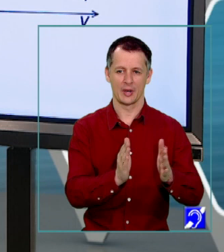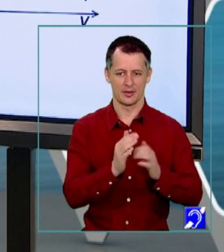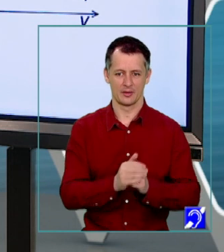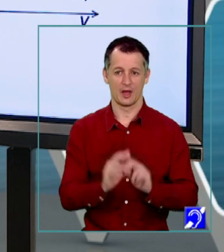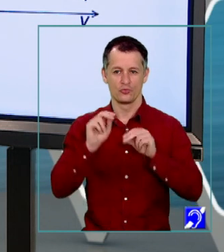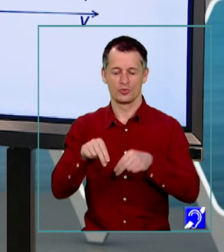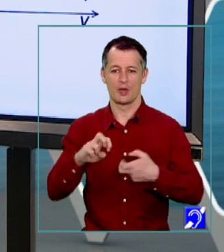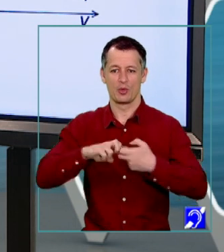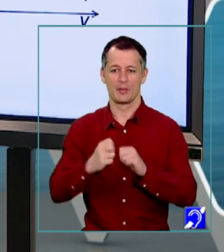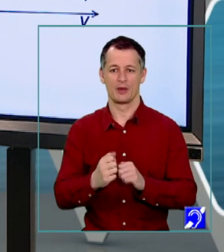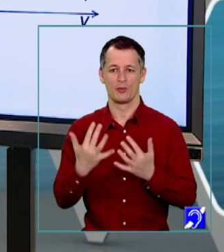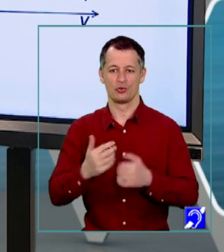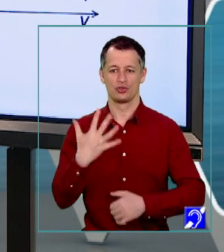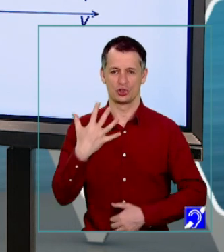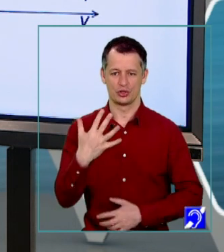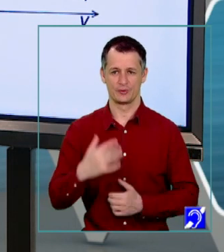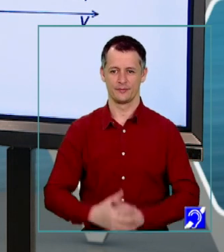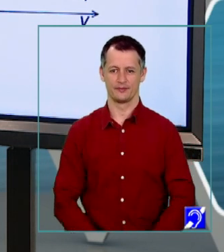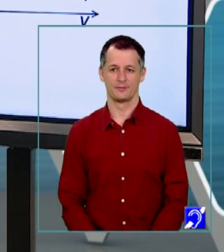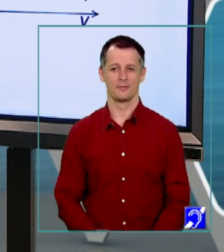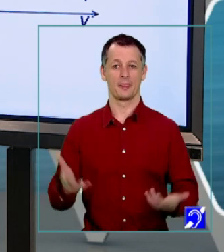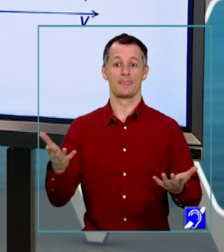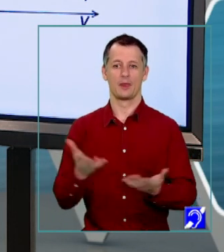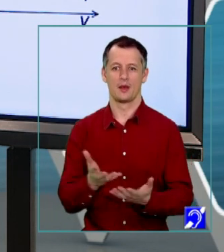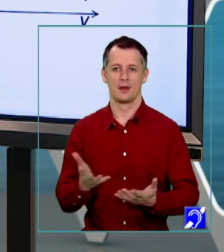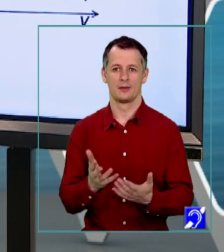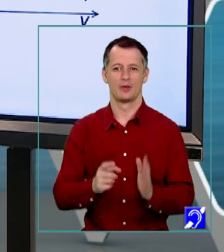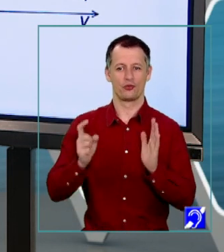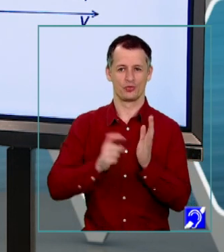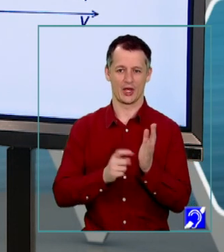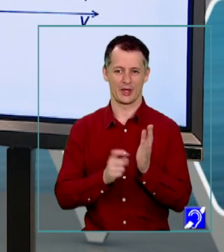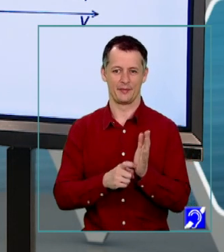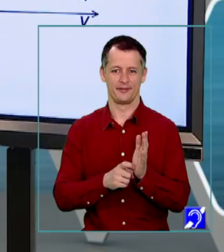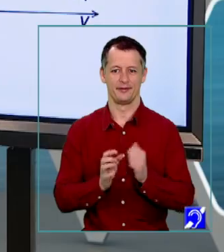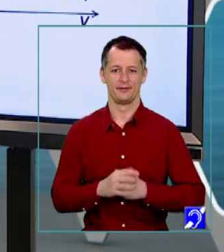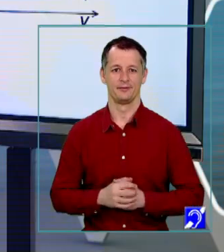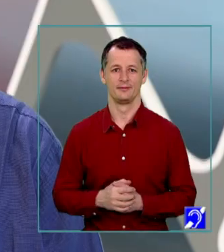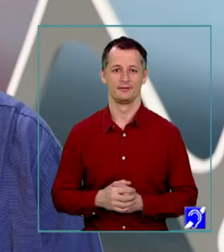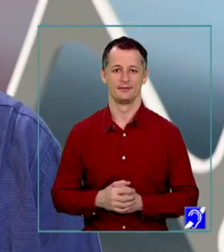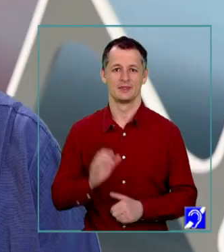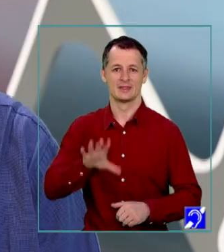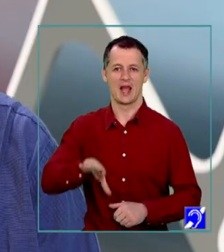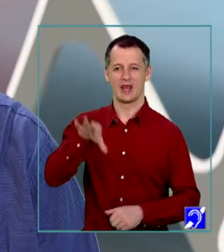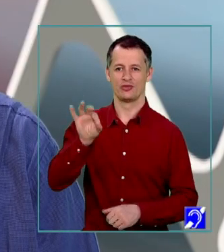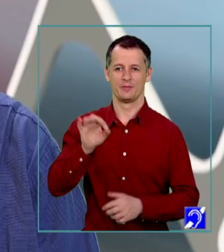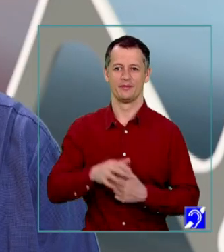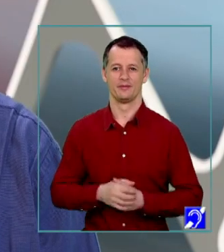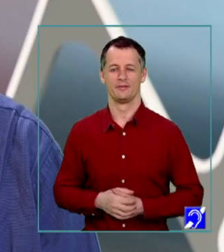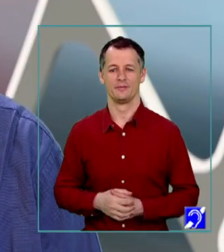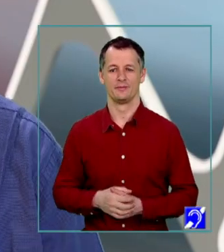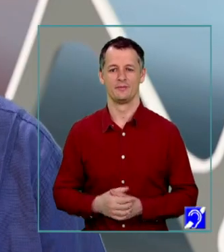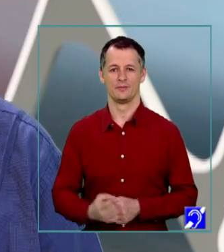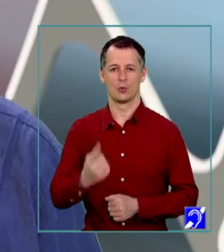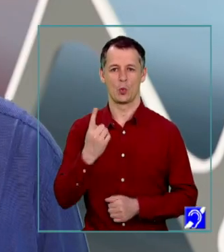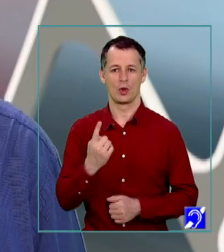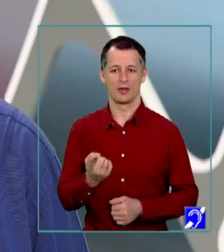la problema 5, care ne cere să alegem